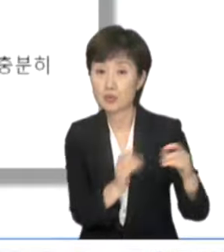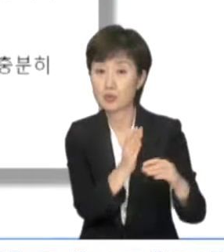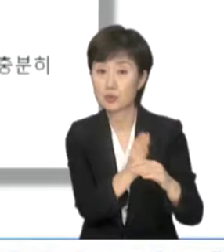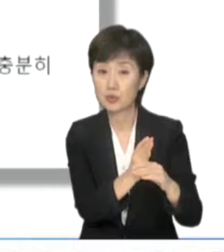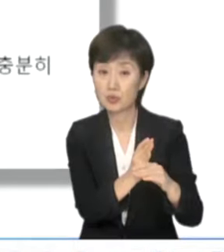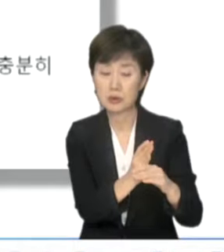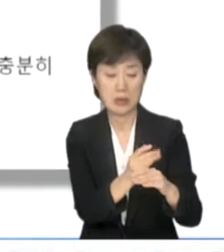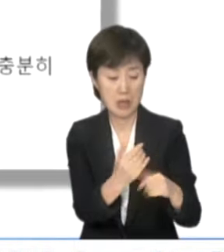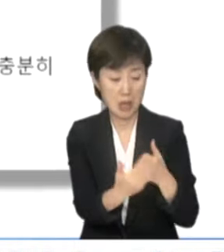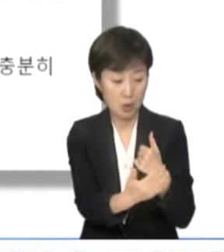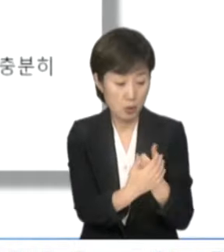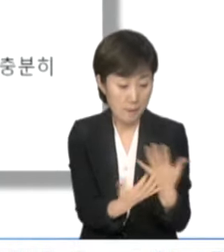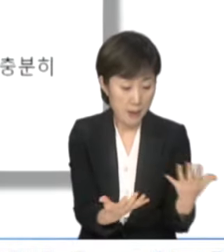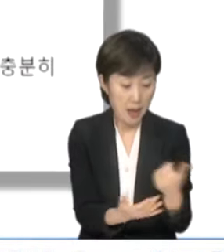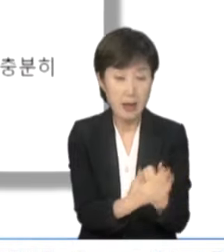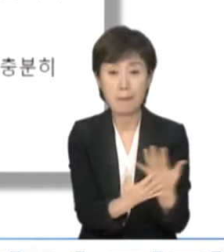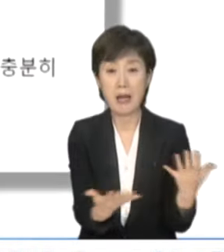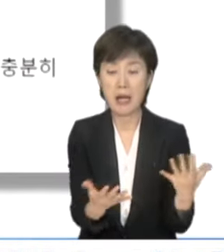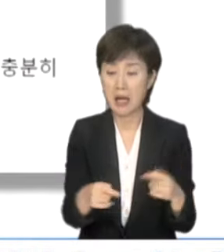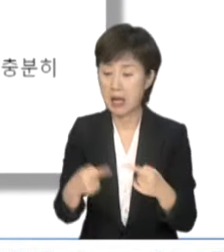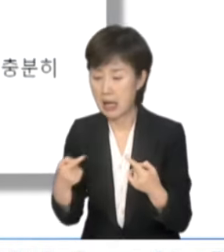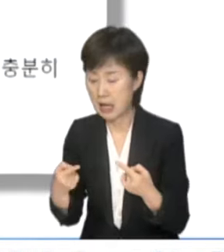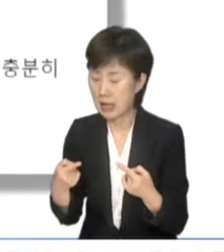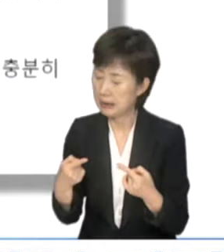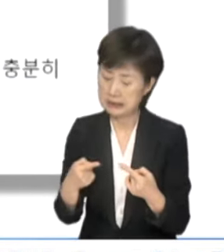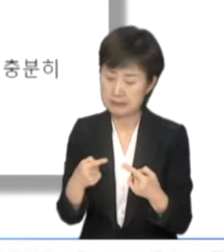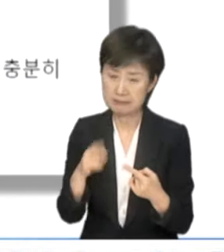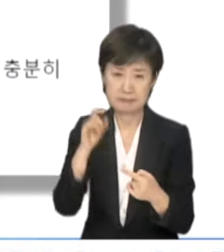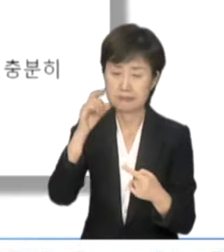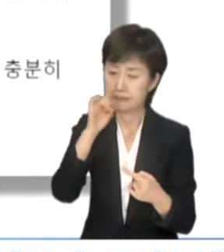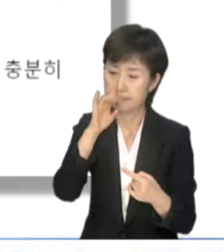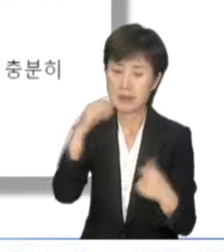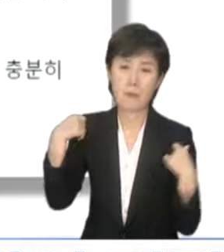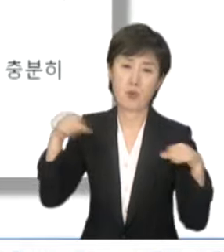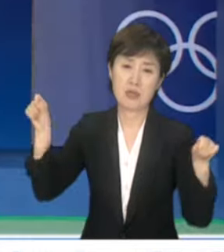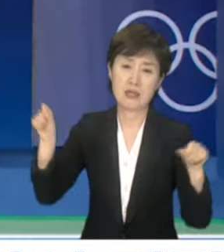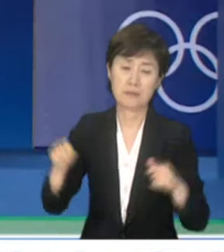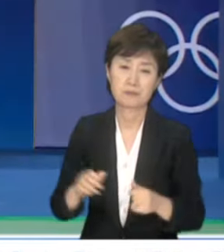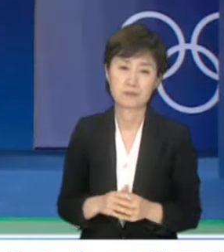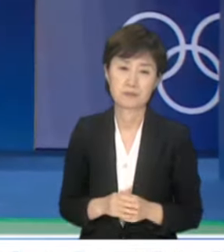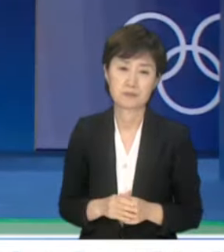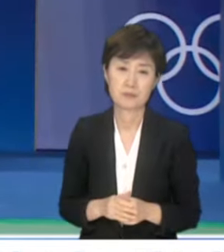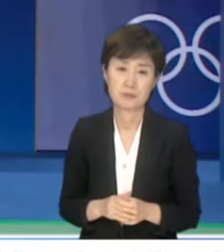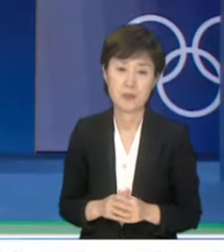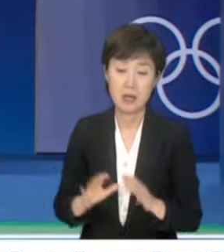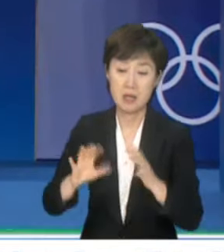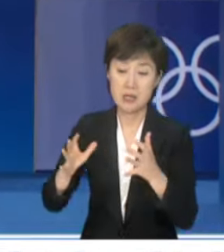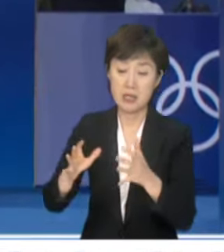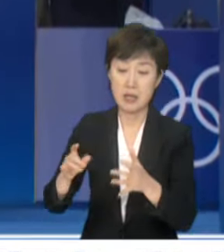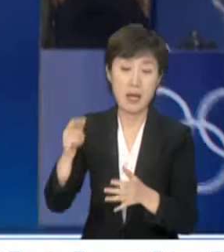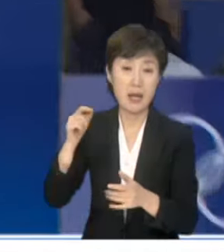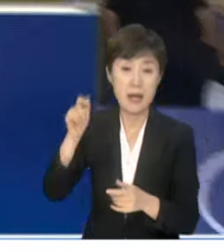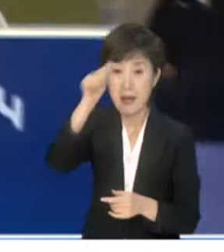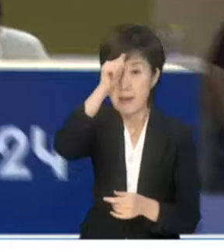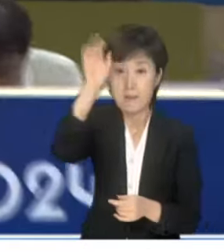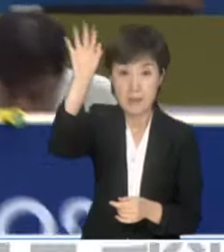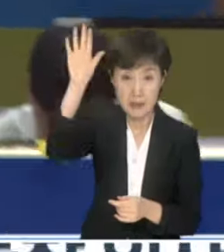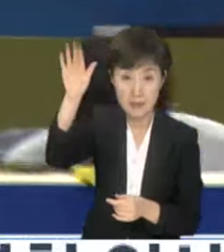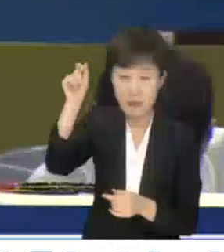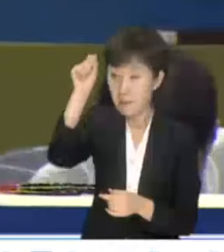때문에 그래서 대회를 가지 못하겠다 이렇게 이제 불참 의사를 밝힌 것으로 보이는데 이게 세계 배드민턴 연맹에서